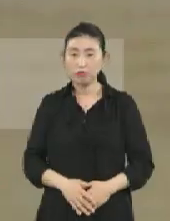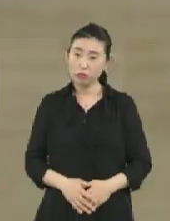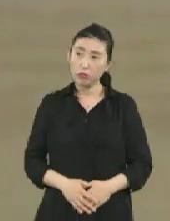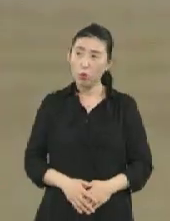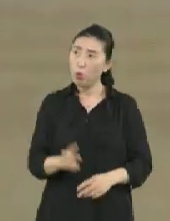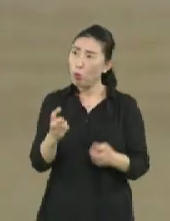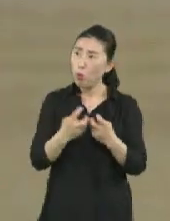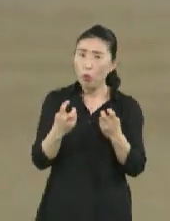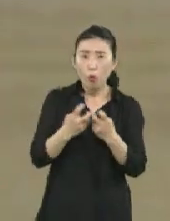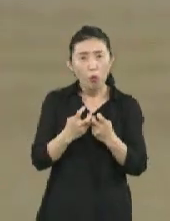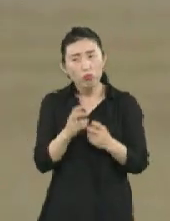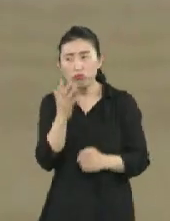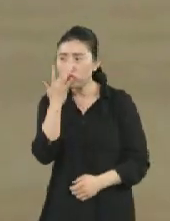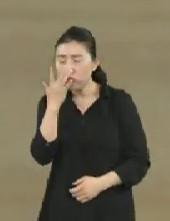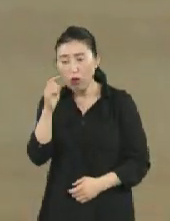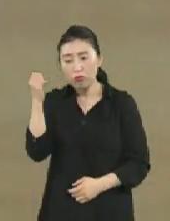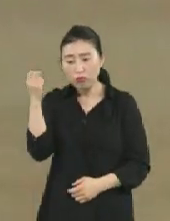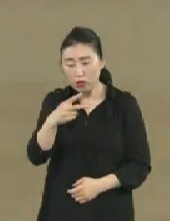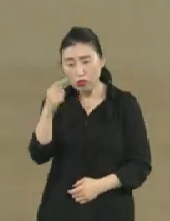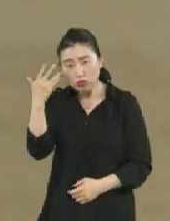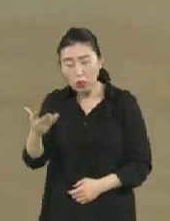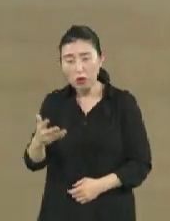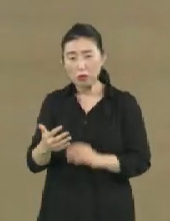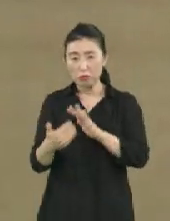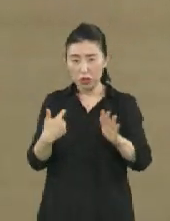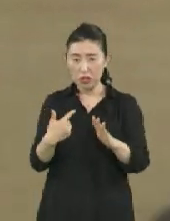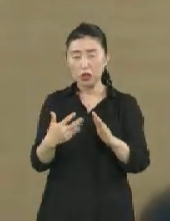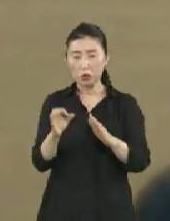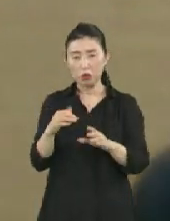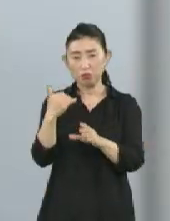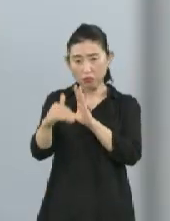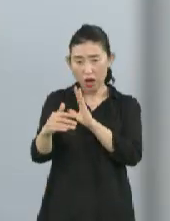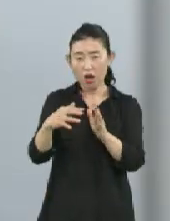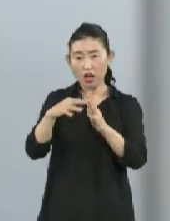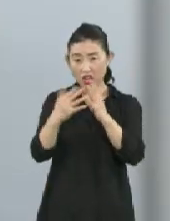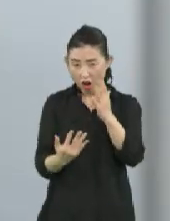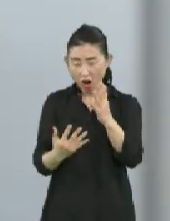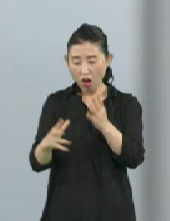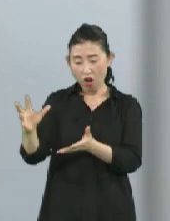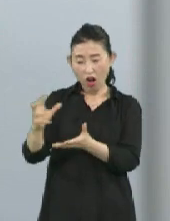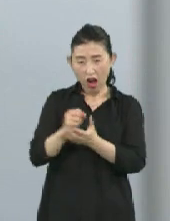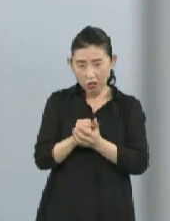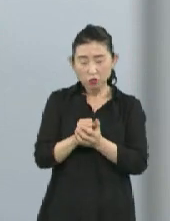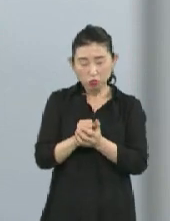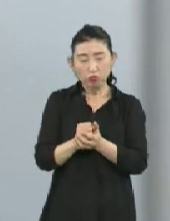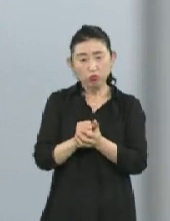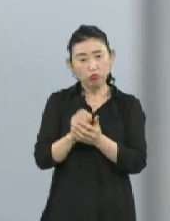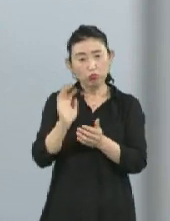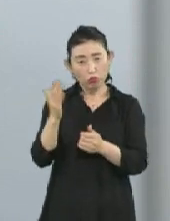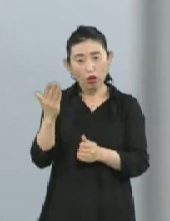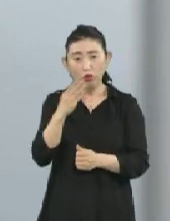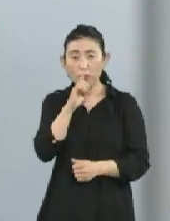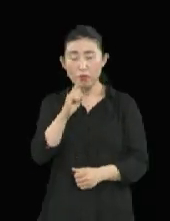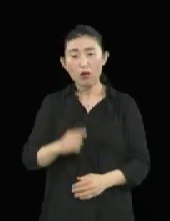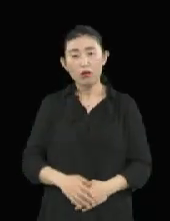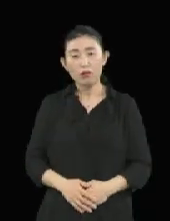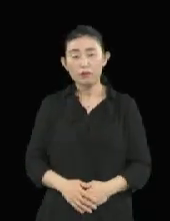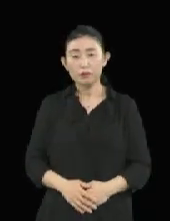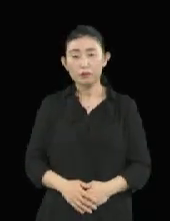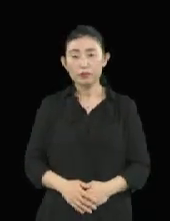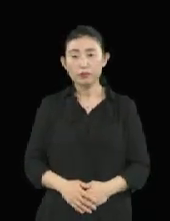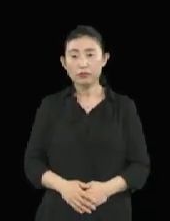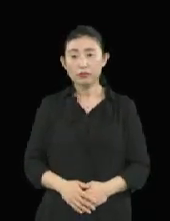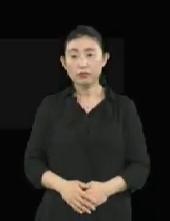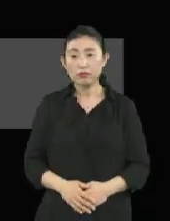캐시백이 어떻게 진행되는지 묻자 미리 끊어둔 수천만 원 상당의 가전제품 구매 영수증을 활용하면 된다고 밝힙니다.